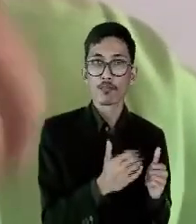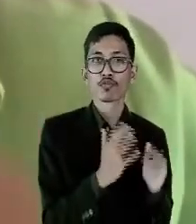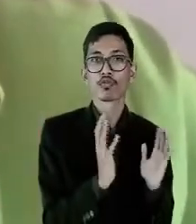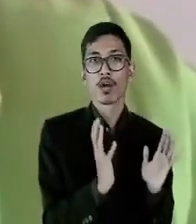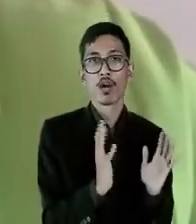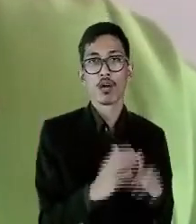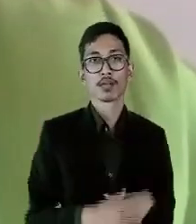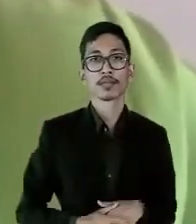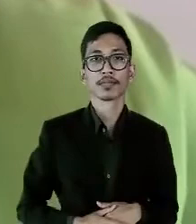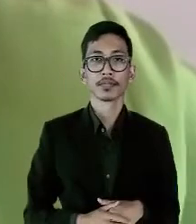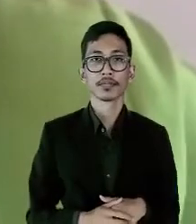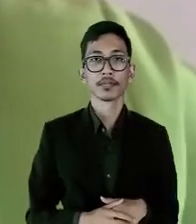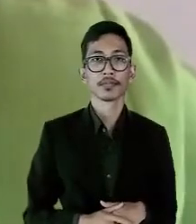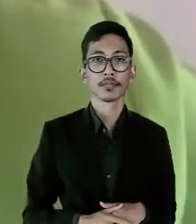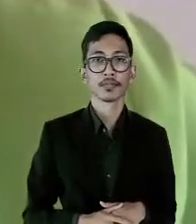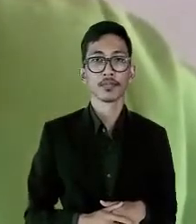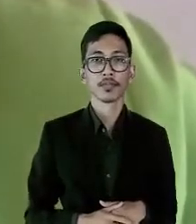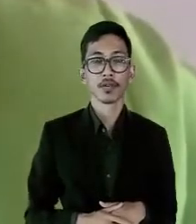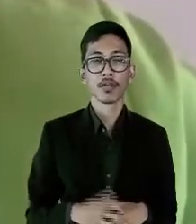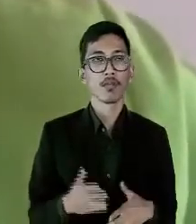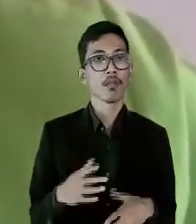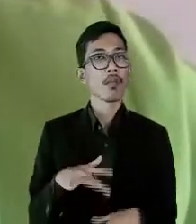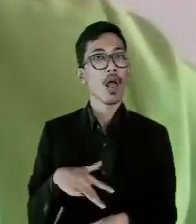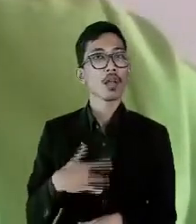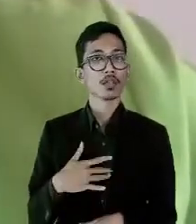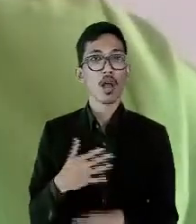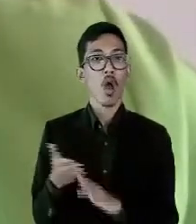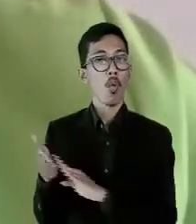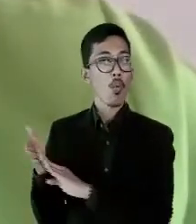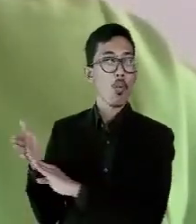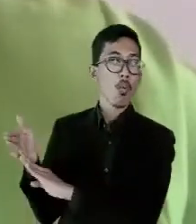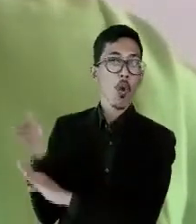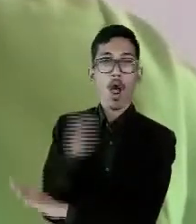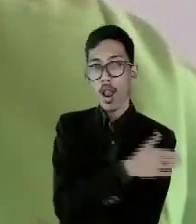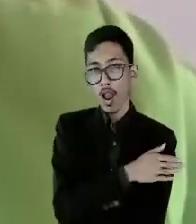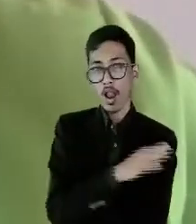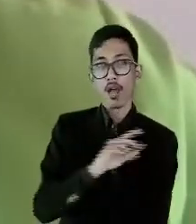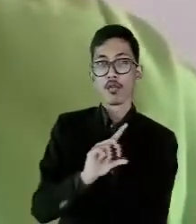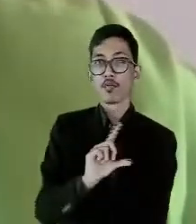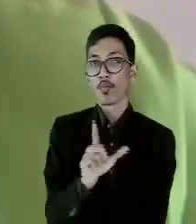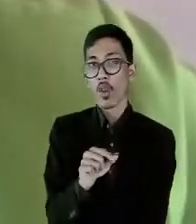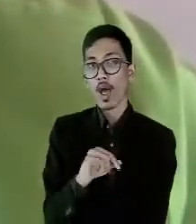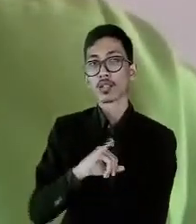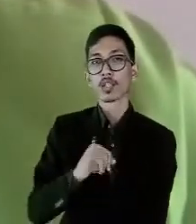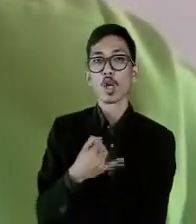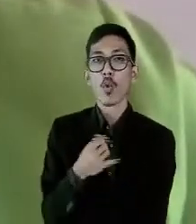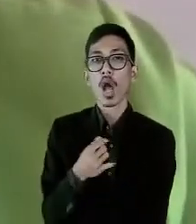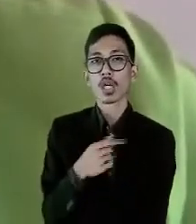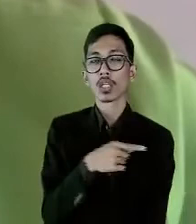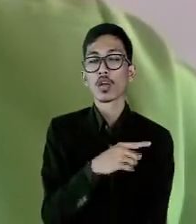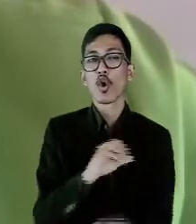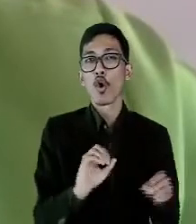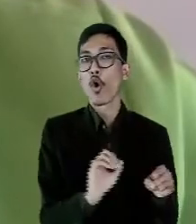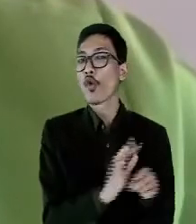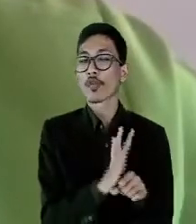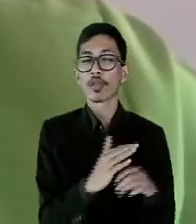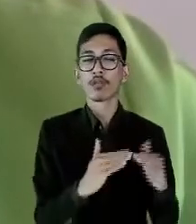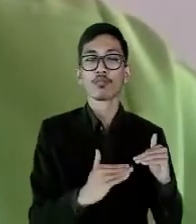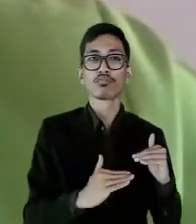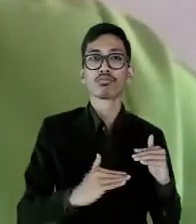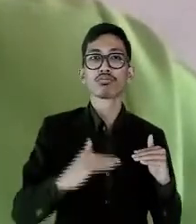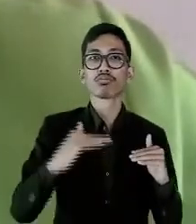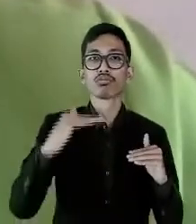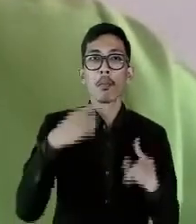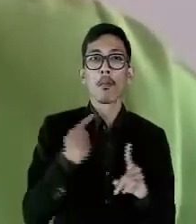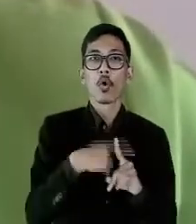dirasakan perkembangannya naik di Januari itu. Kita selalu kebetulan di Satpol PP dan Damkar